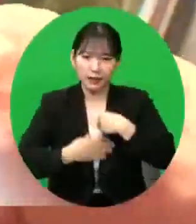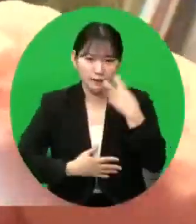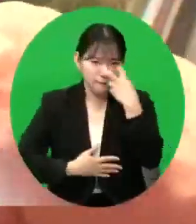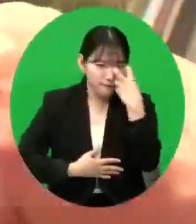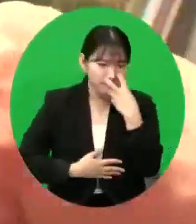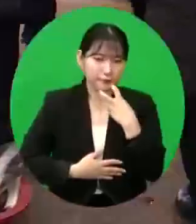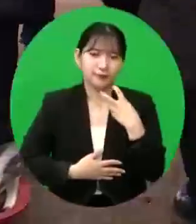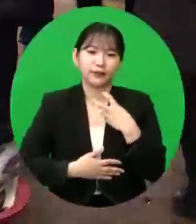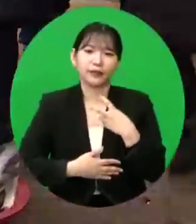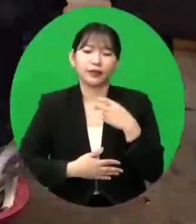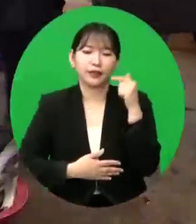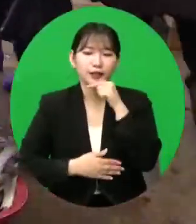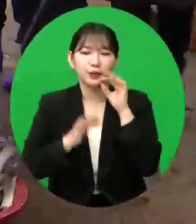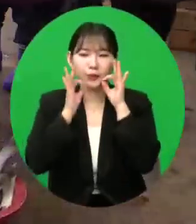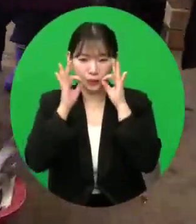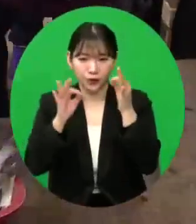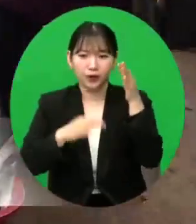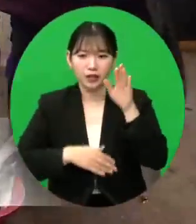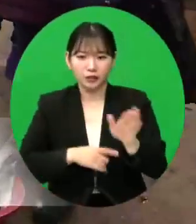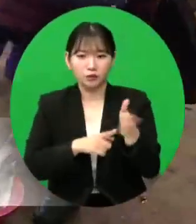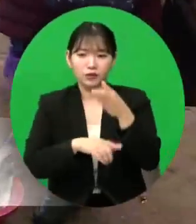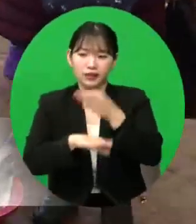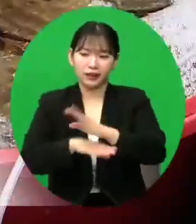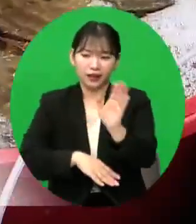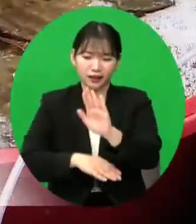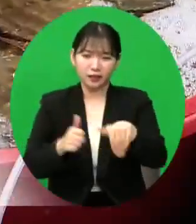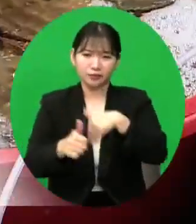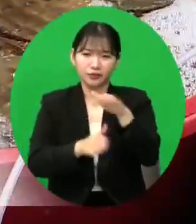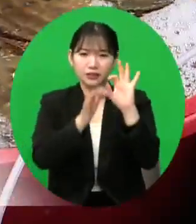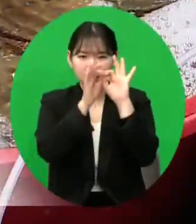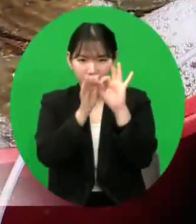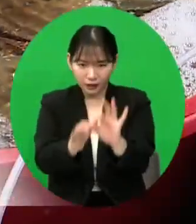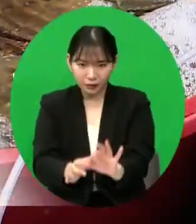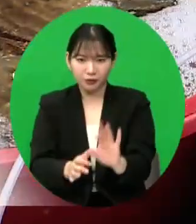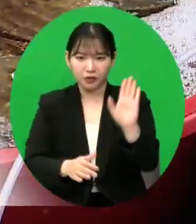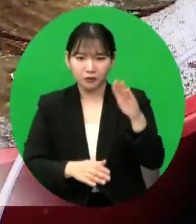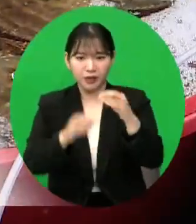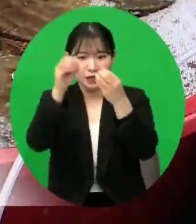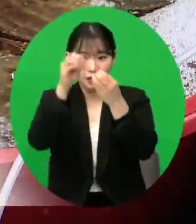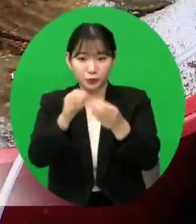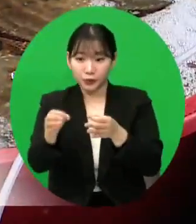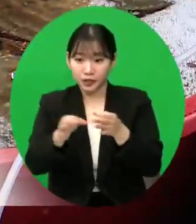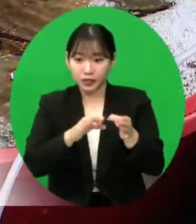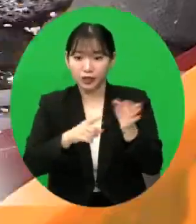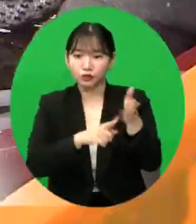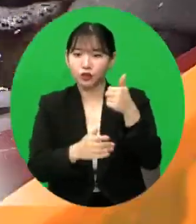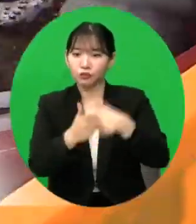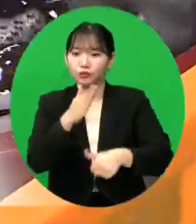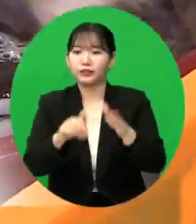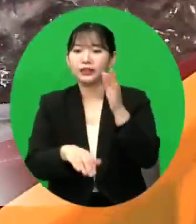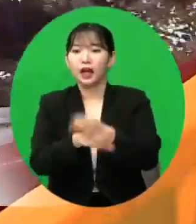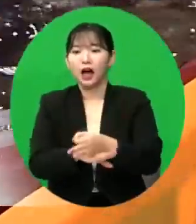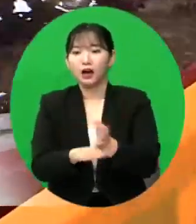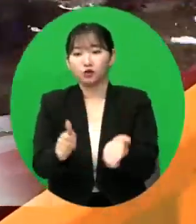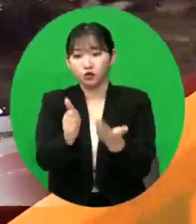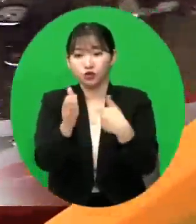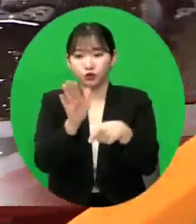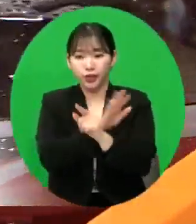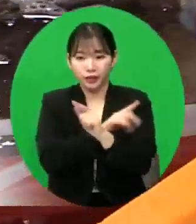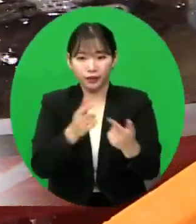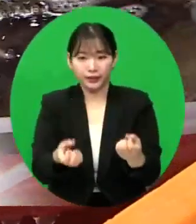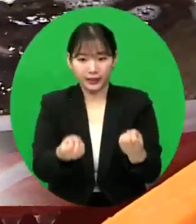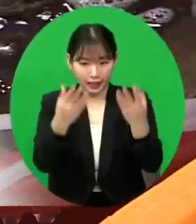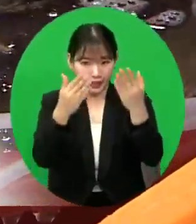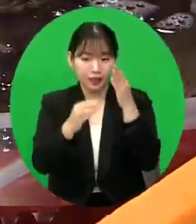확보에 나서고 있습니다. 하지만 수산물 소비를 꺼리는 분위기가 계속되면서 전통시장에서는 수산물 소비 촉진을 위해 다양한